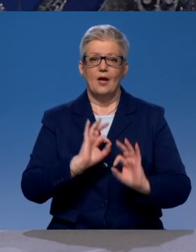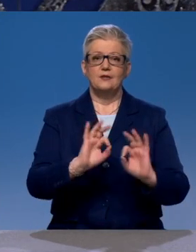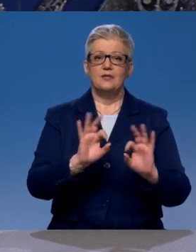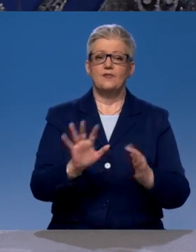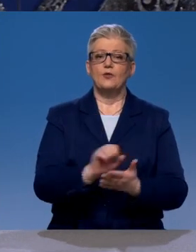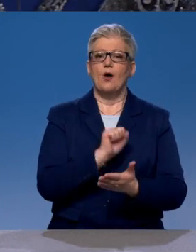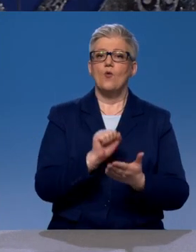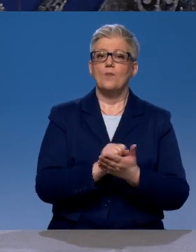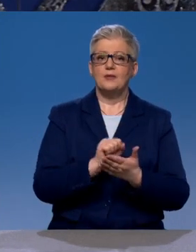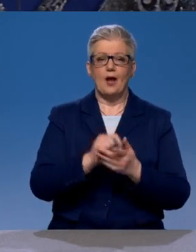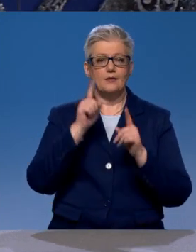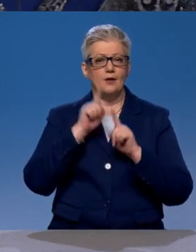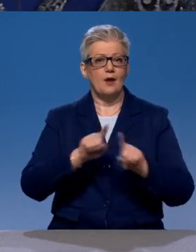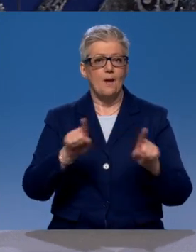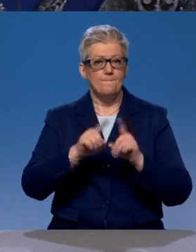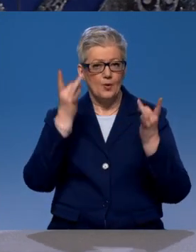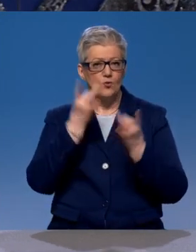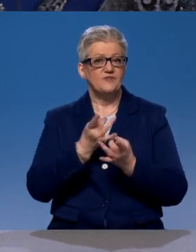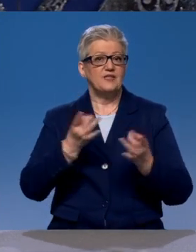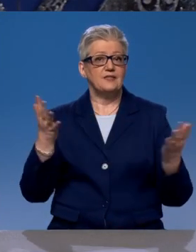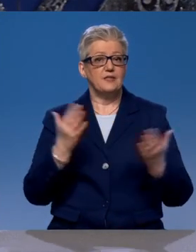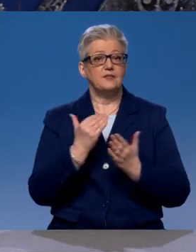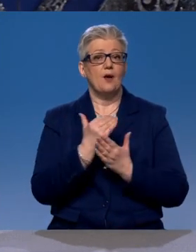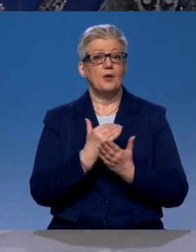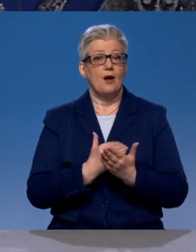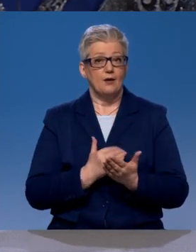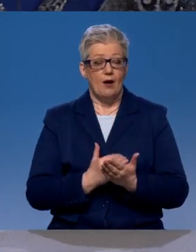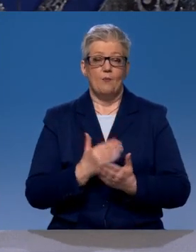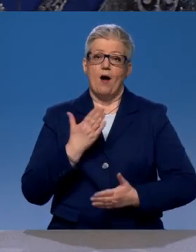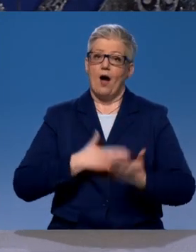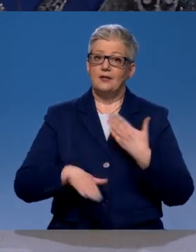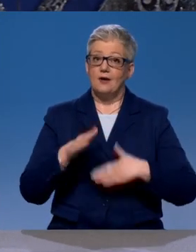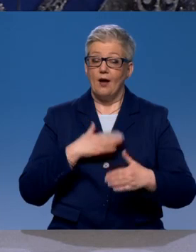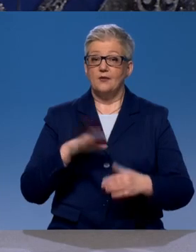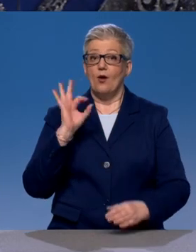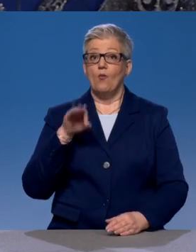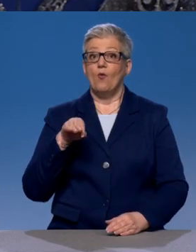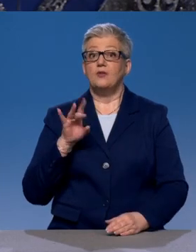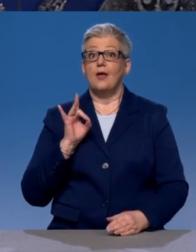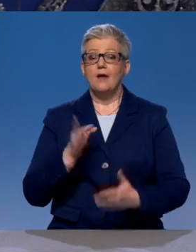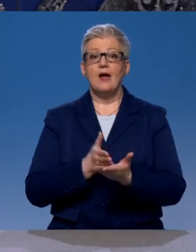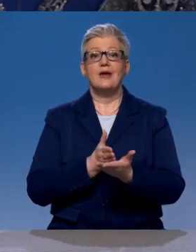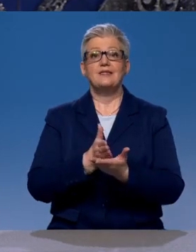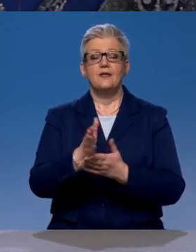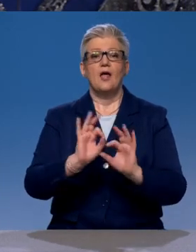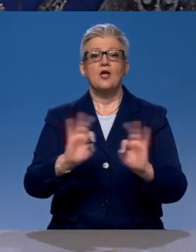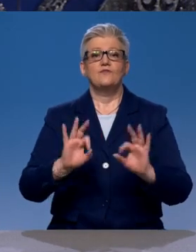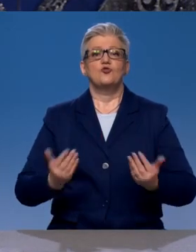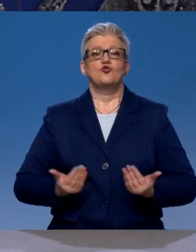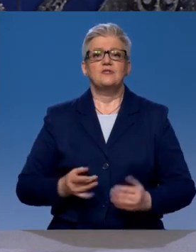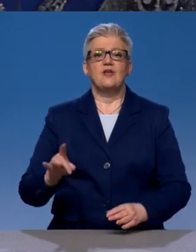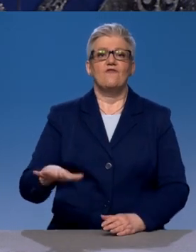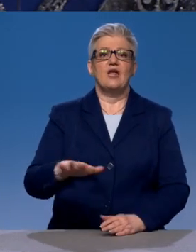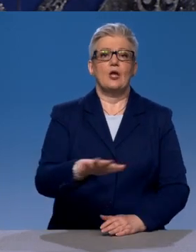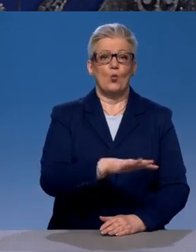документальные просветительские программы. Отрадно, что ОТР ориентирована и на освещение жизни в регионах